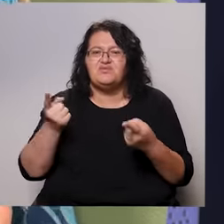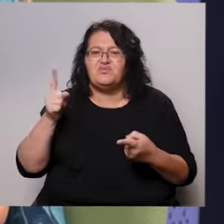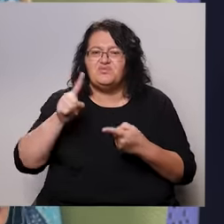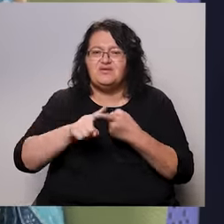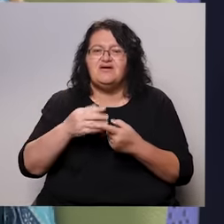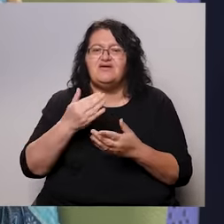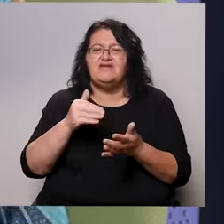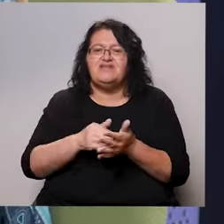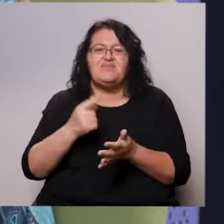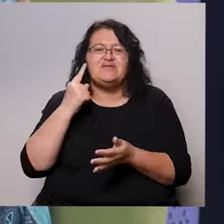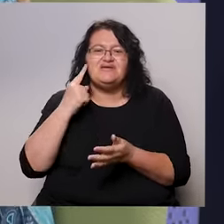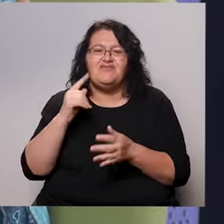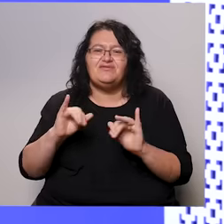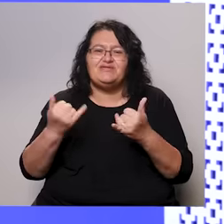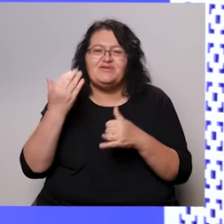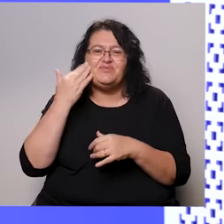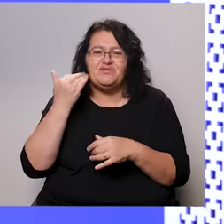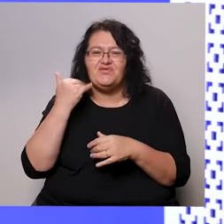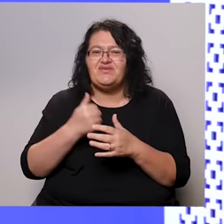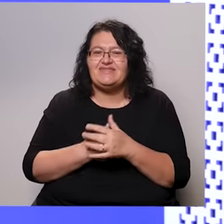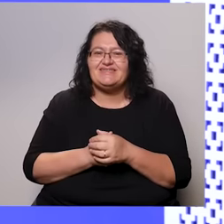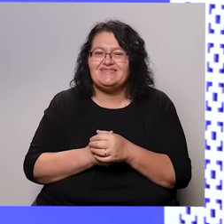să aflu dacă ce s-a întâmplat cu fetița.